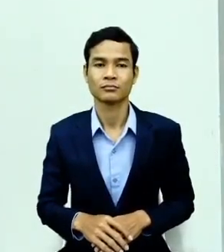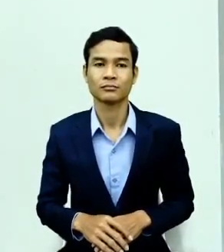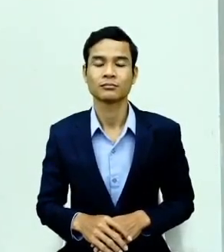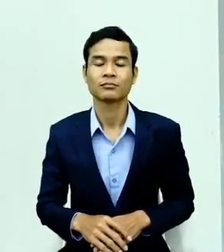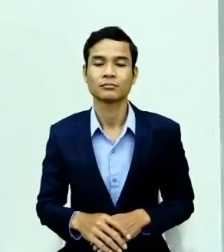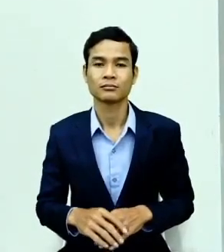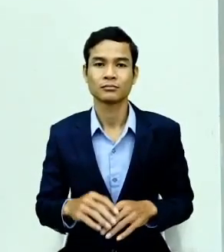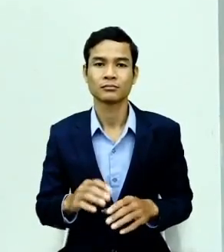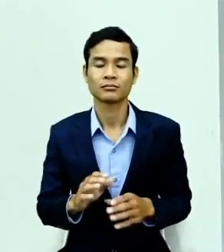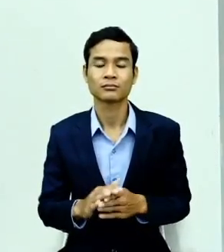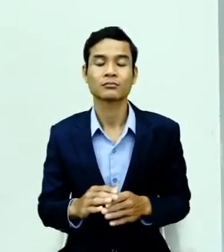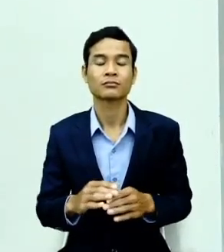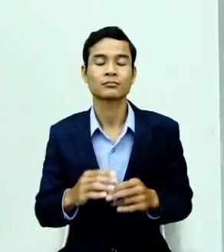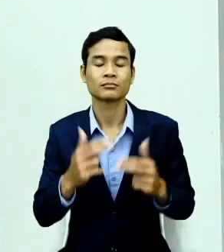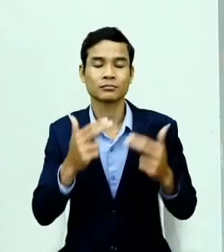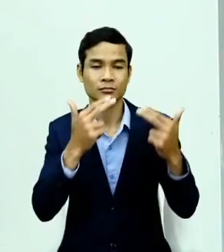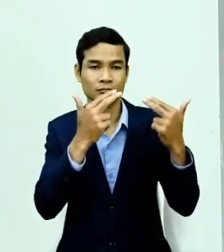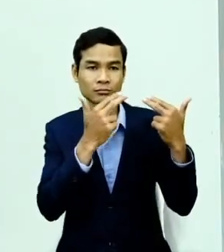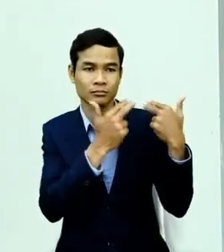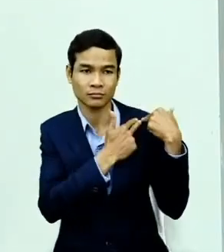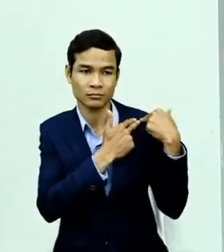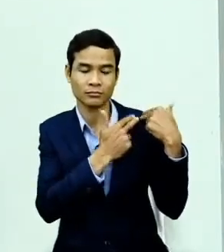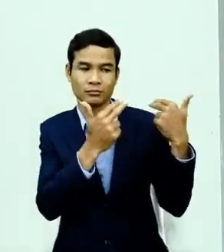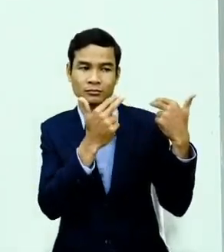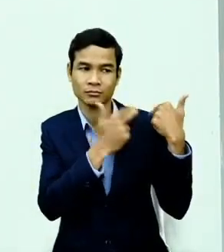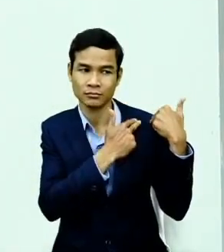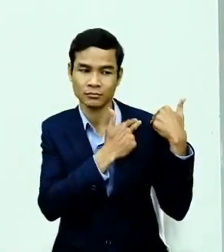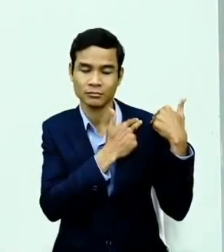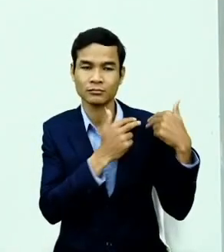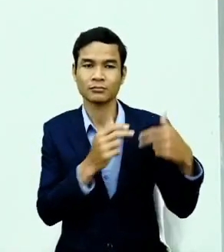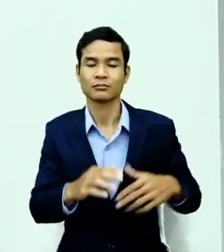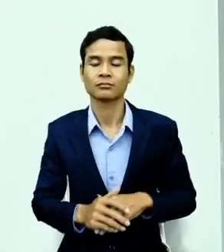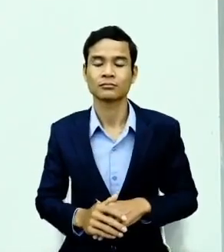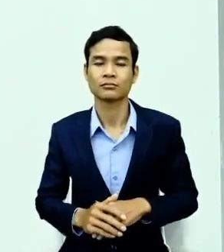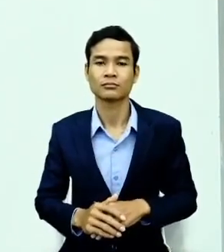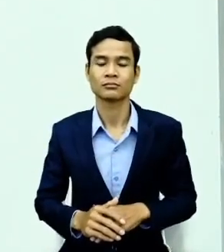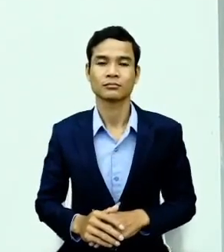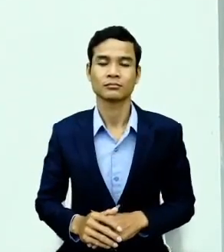Chà bắn tục. Bắn tục. Chà ta.